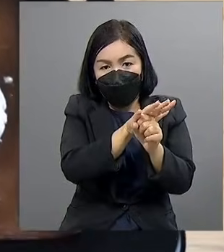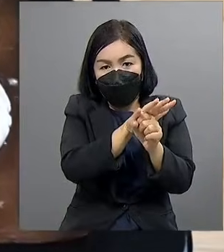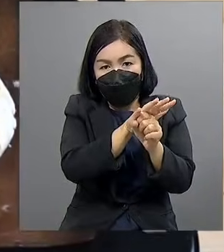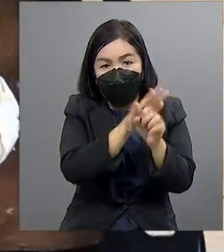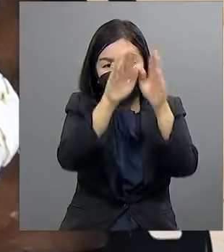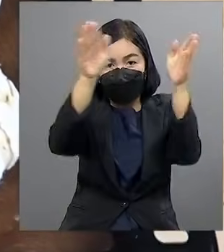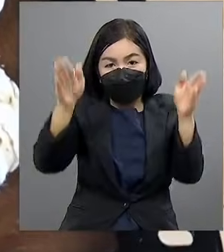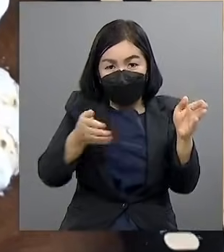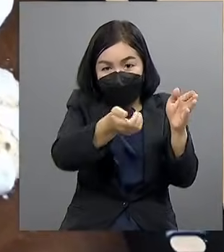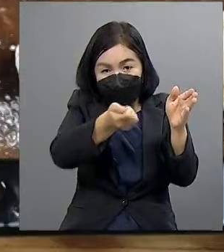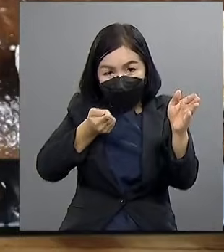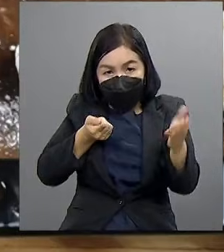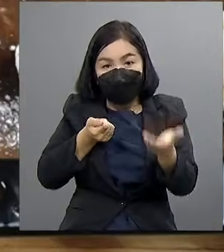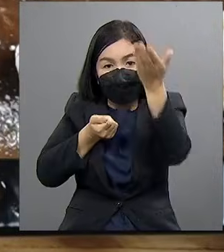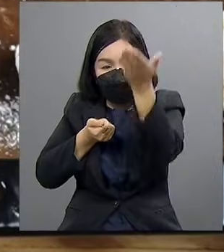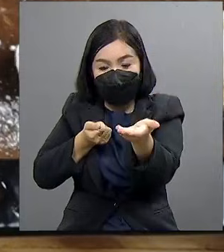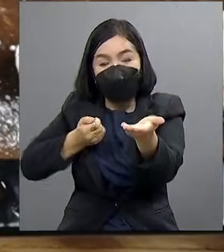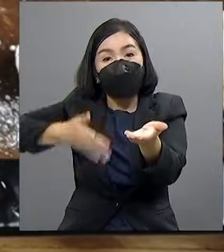เสร็จแล้วนะครับคุกกี้ของเรา